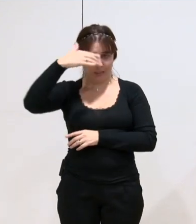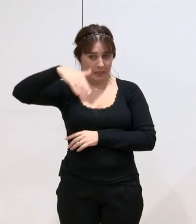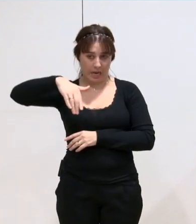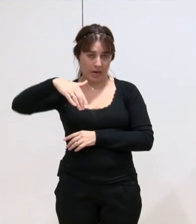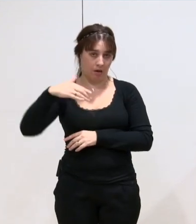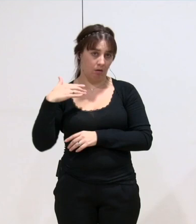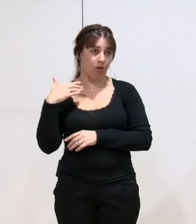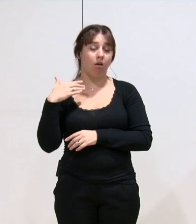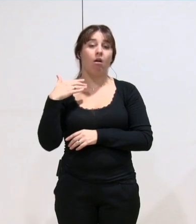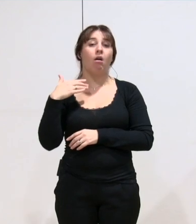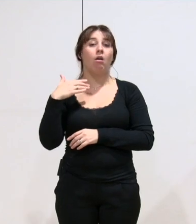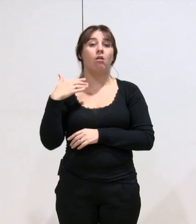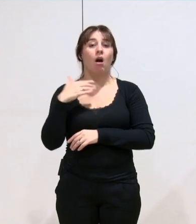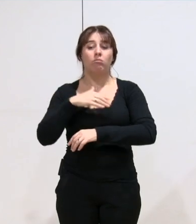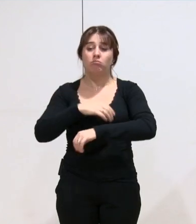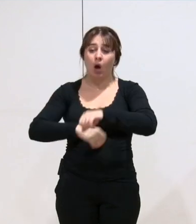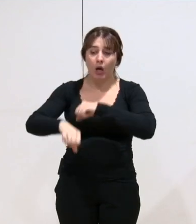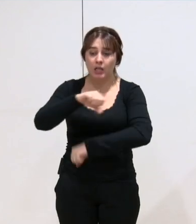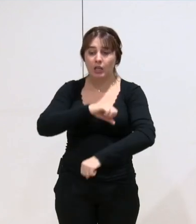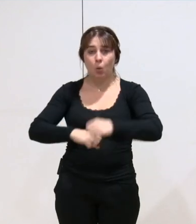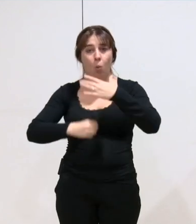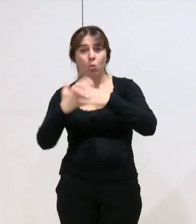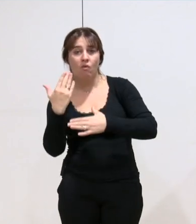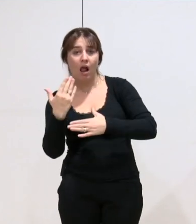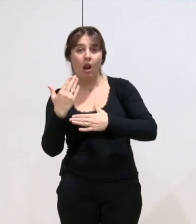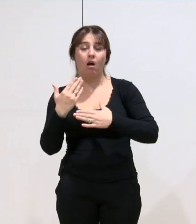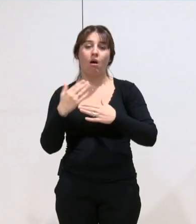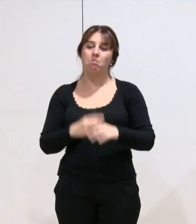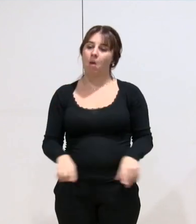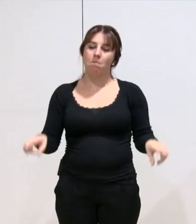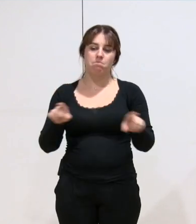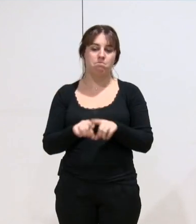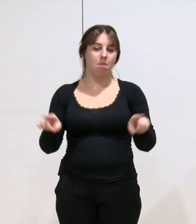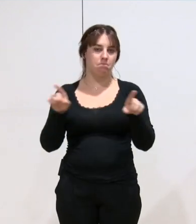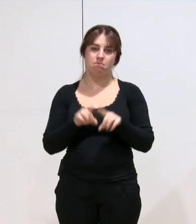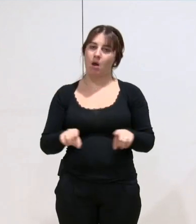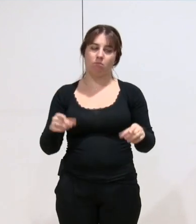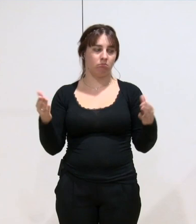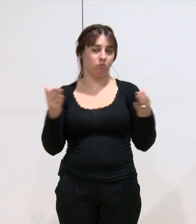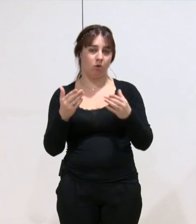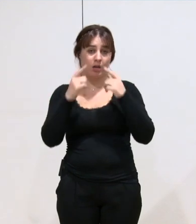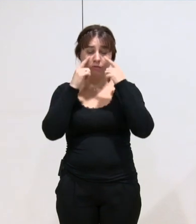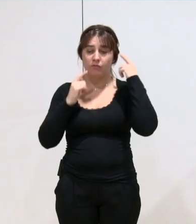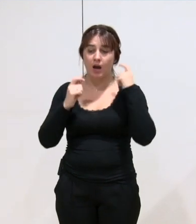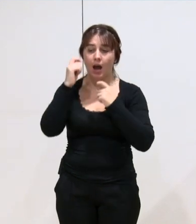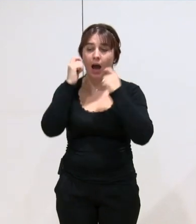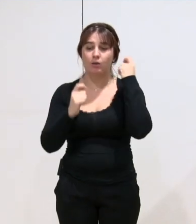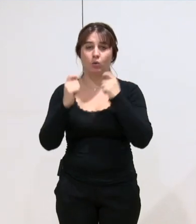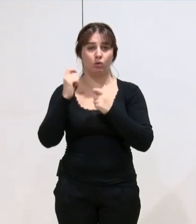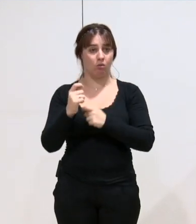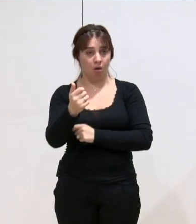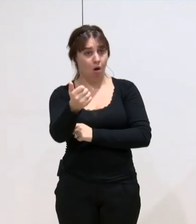dans ces mouvements-là, il est nécessaire d'avoir une grande exigence et une grande vigilance. Je vois que vous